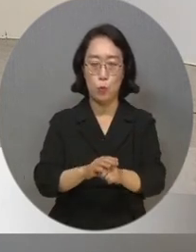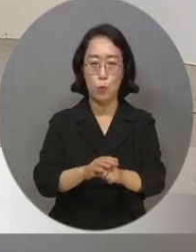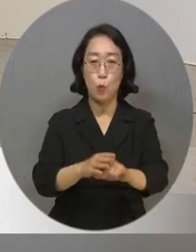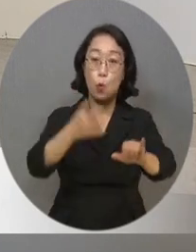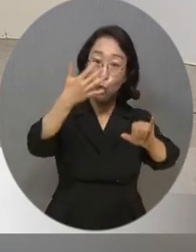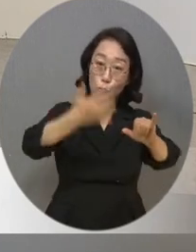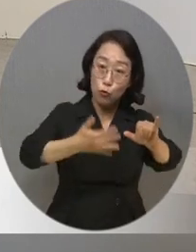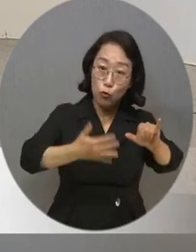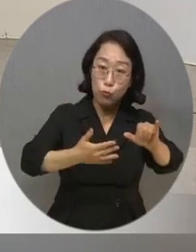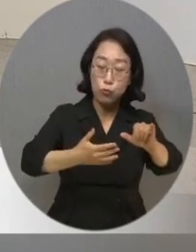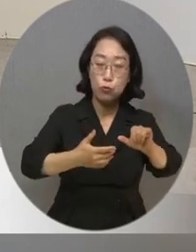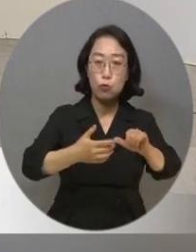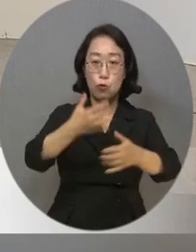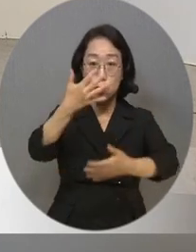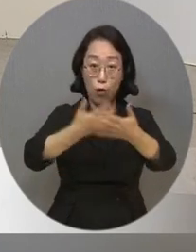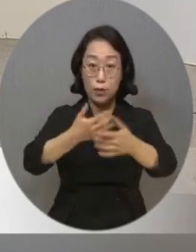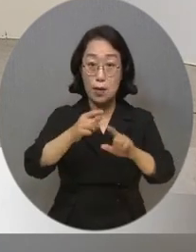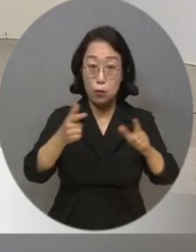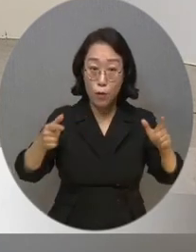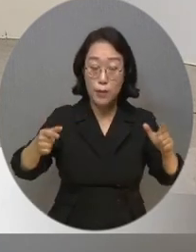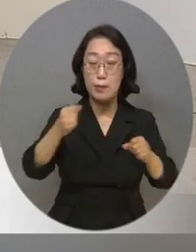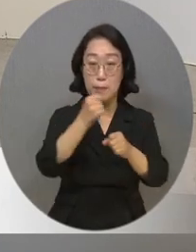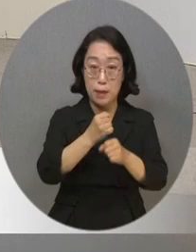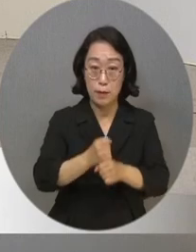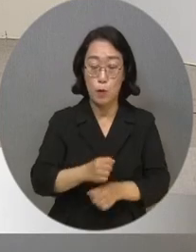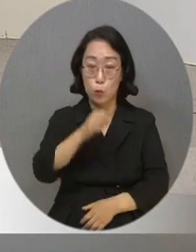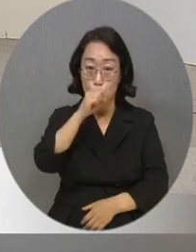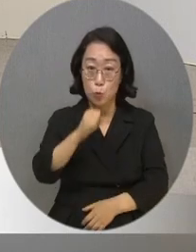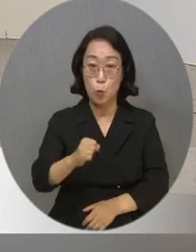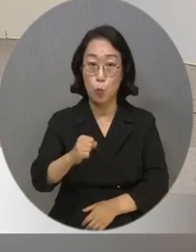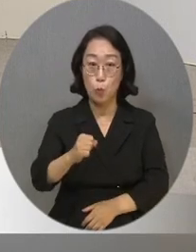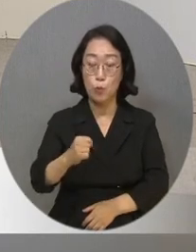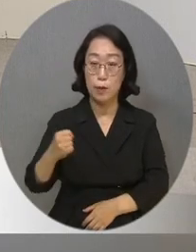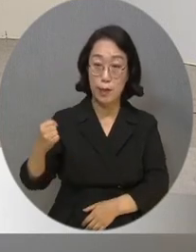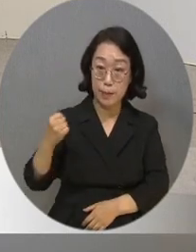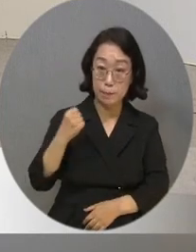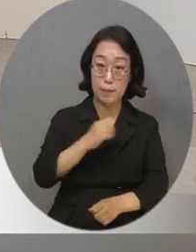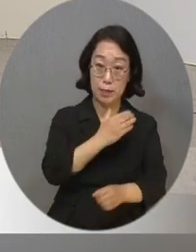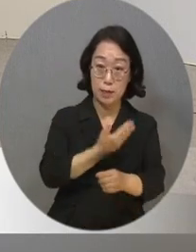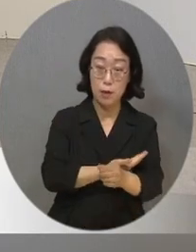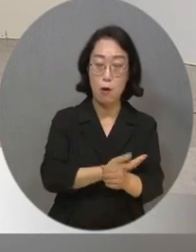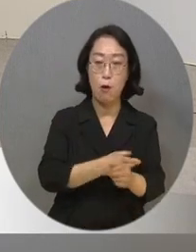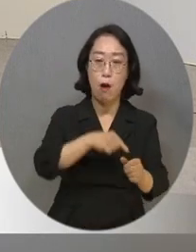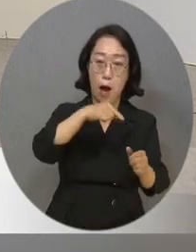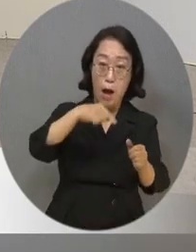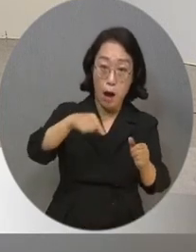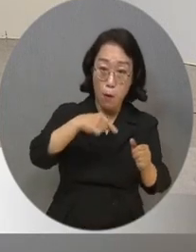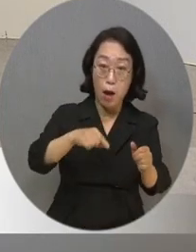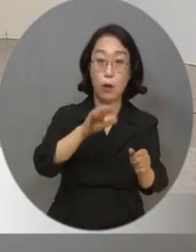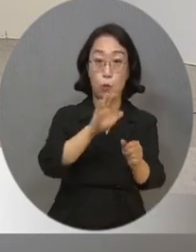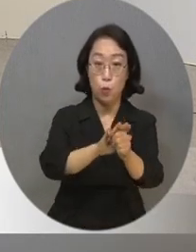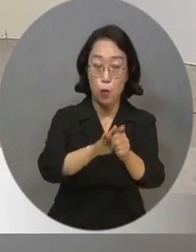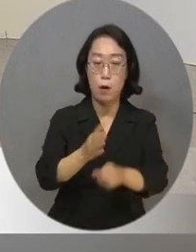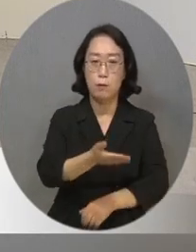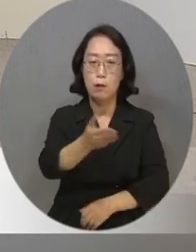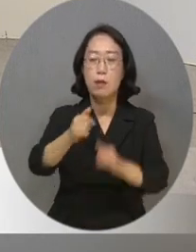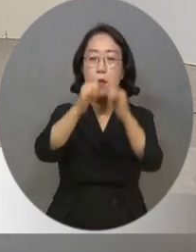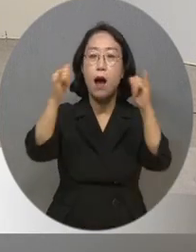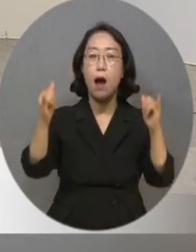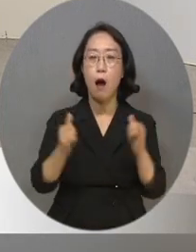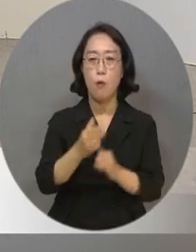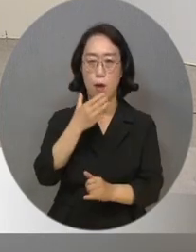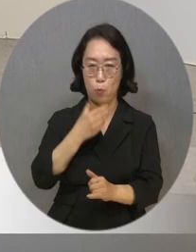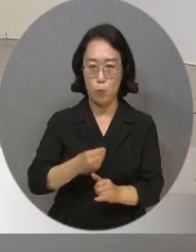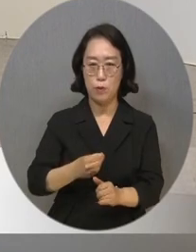상에서 이런 훌륭한 역량을 강화하여 영양강화를 해서 사회복지에